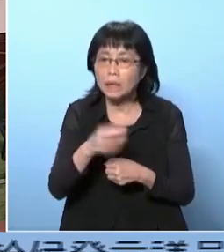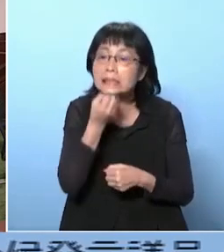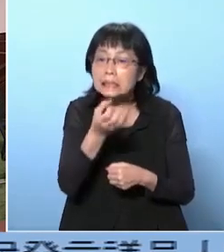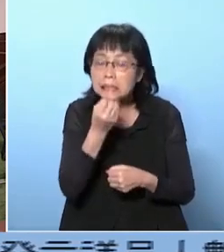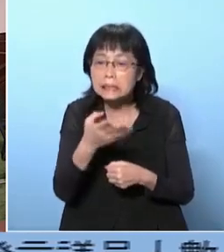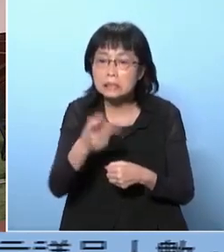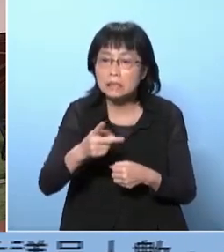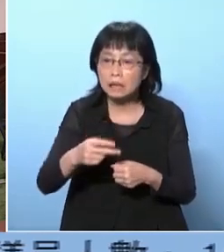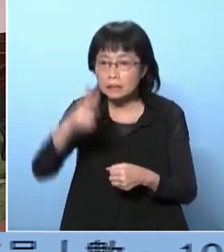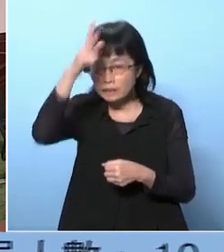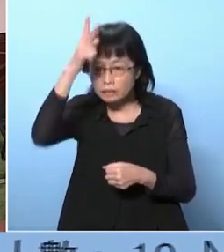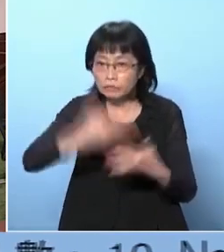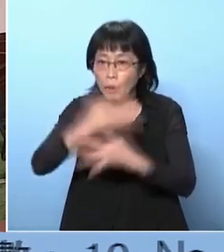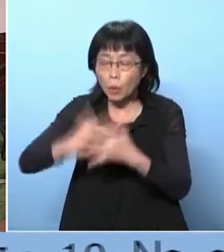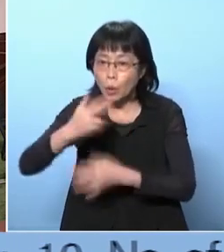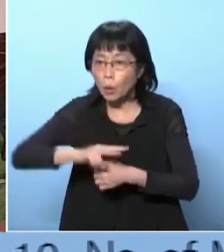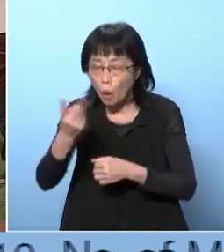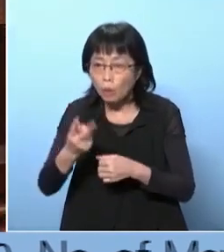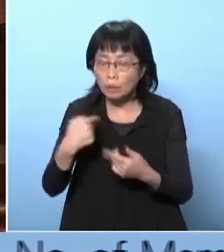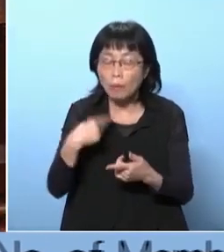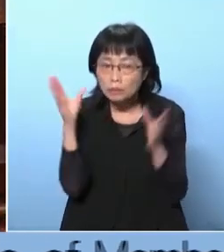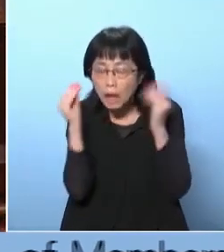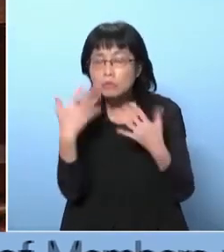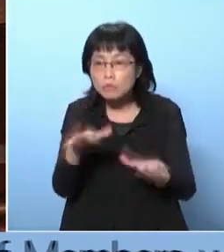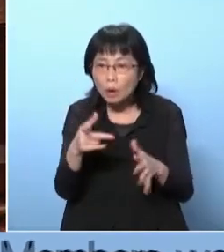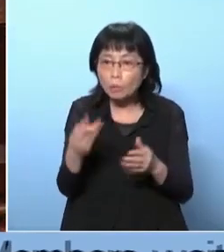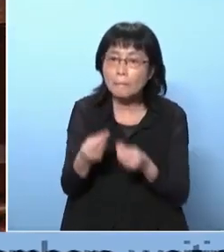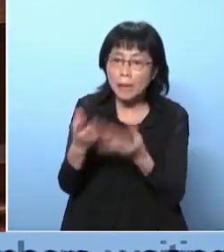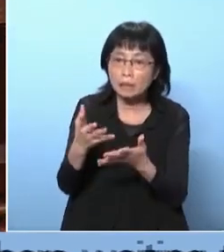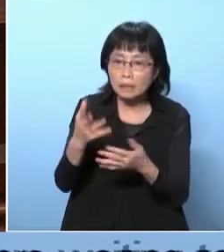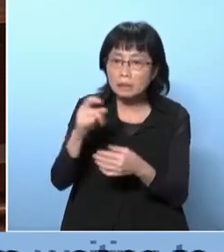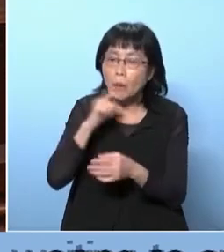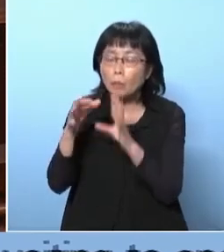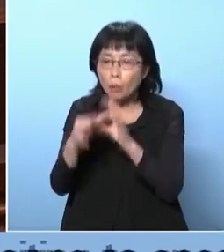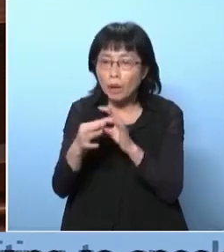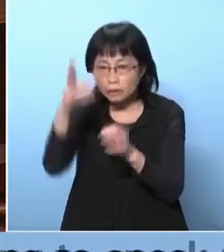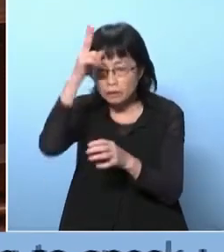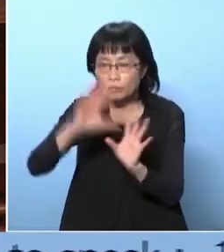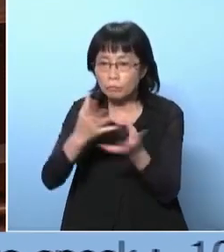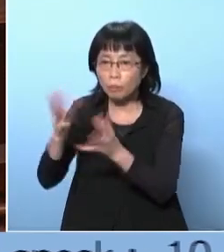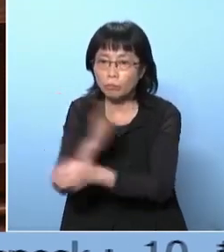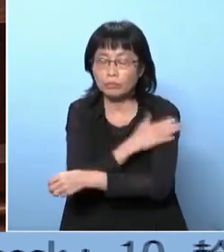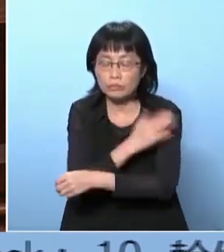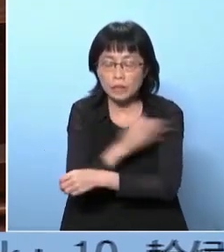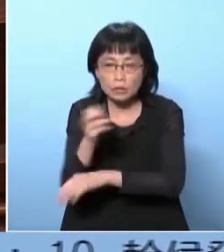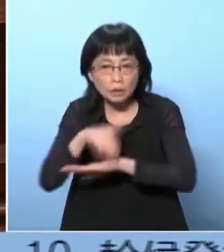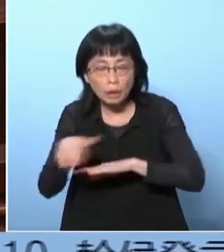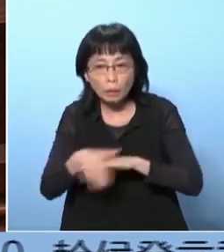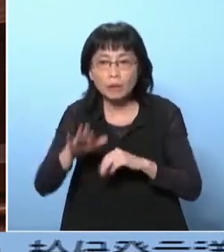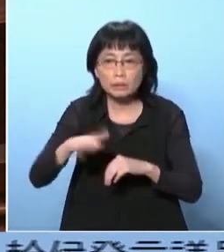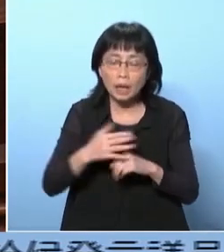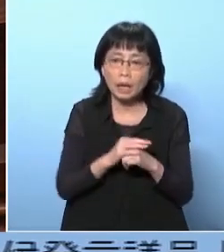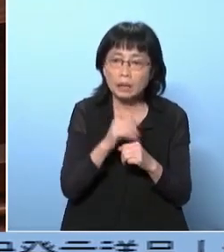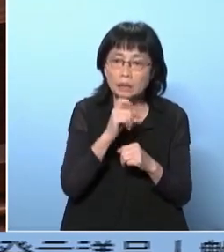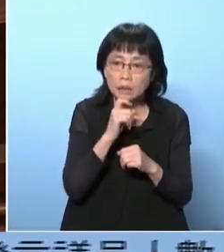屋嗰方面咧，咁我哋啱啱聽到，我都會帶翻去俾相關部門啦。咁但我都想講一下咧，其實我哋喺我哋南大嶼生態走廊，我哋都